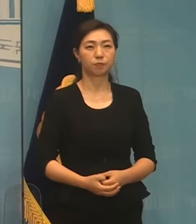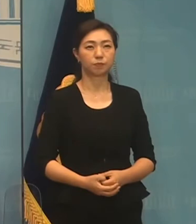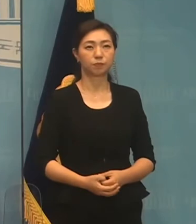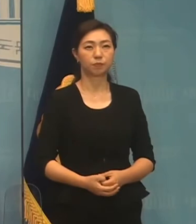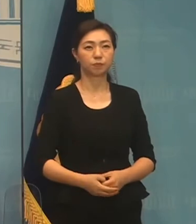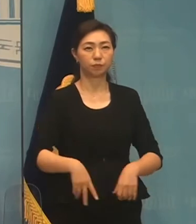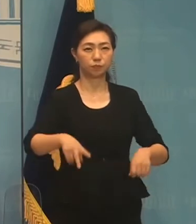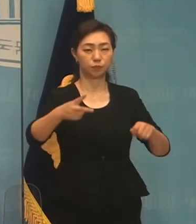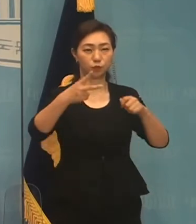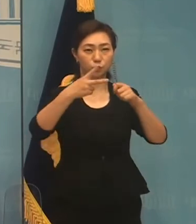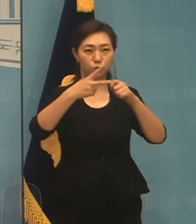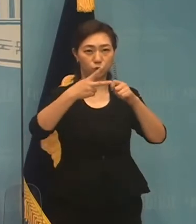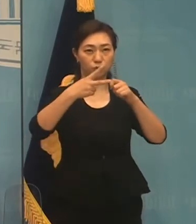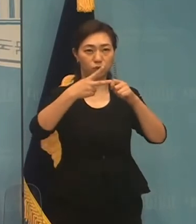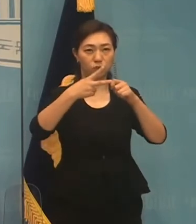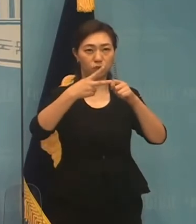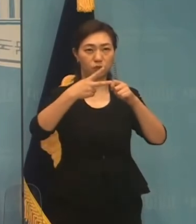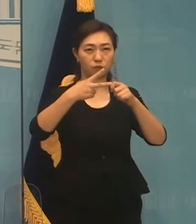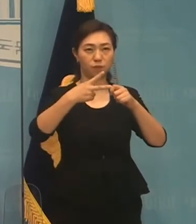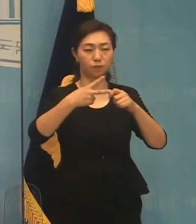두 번째,